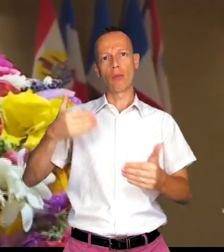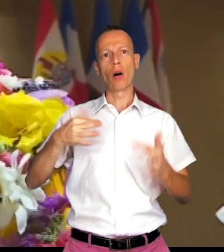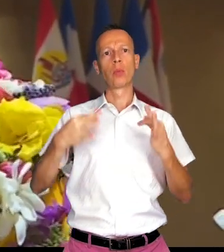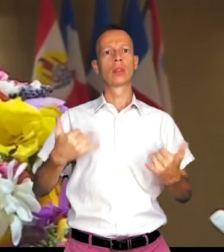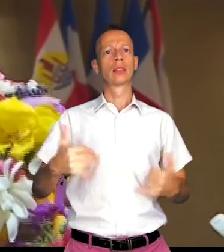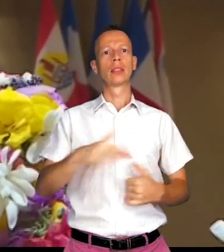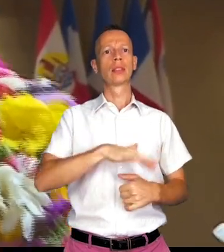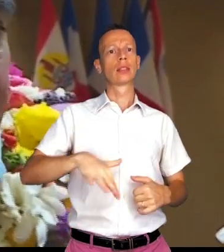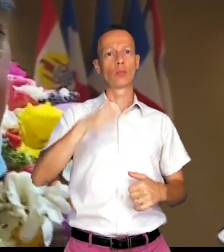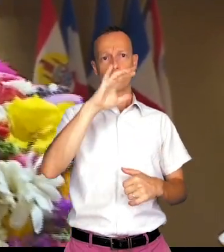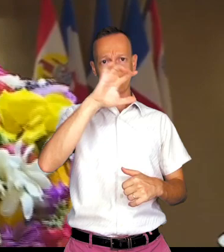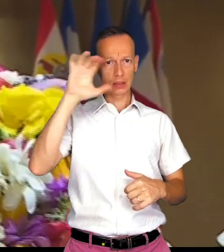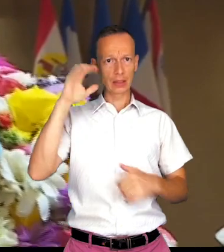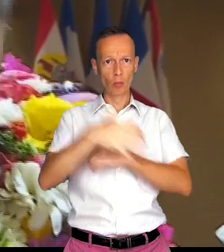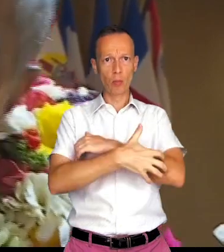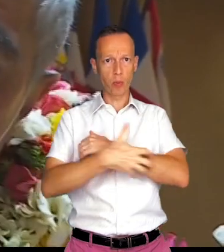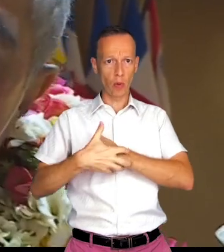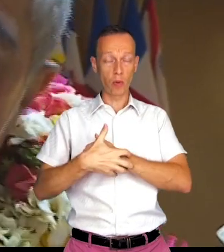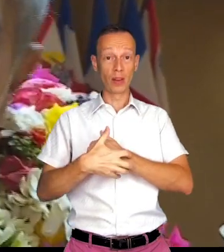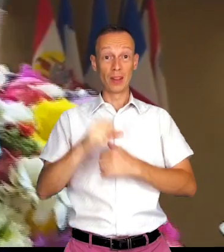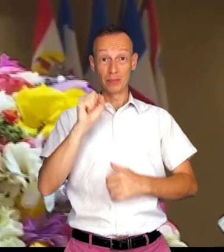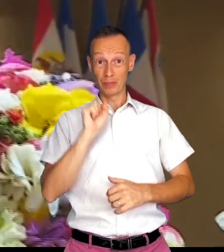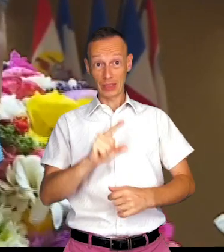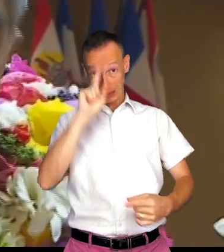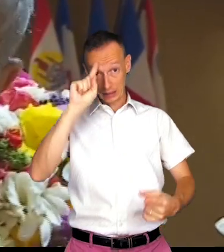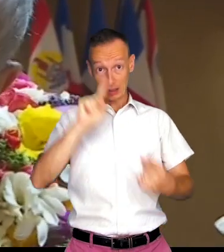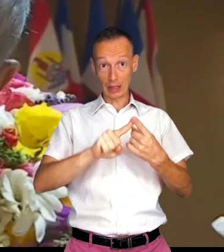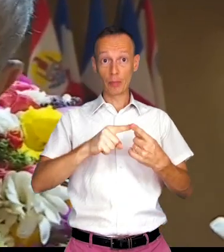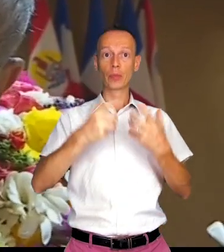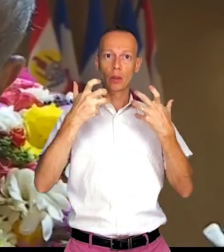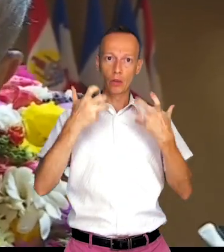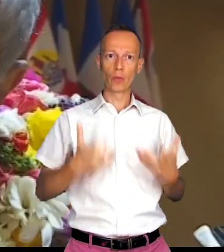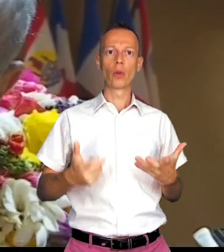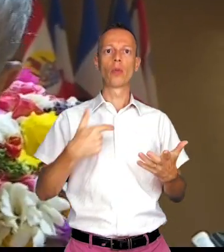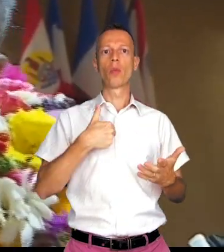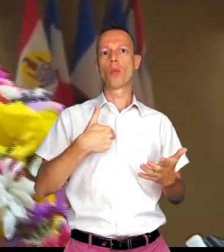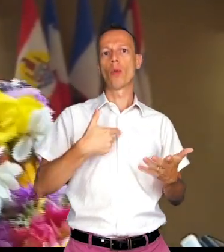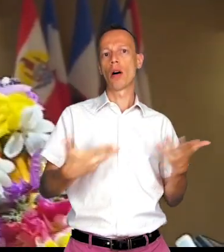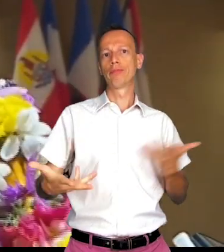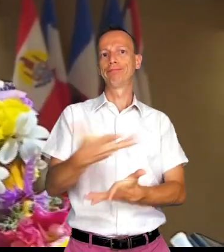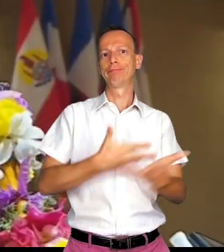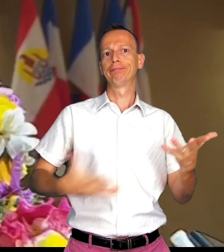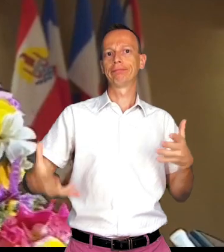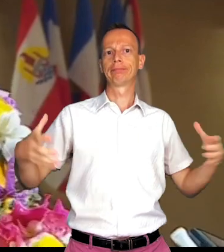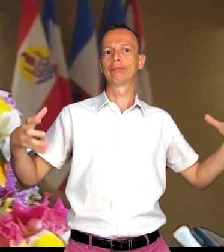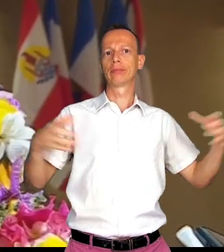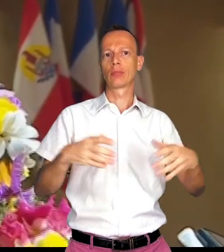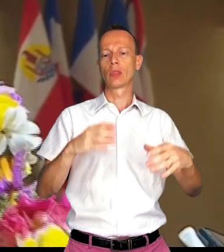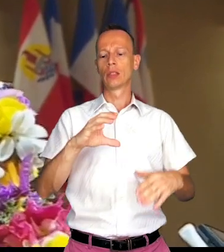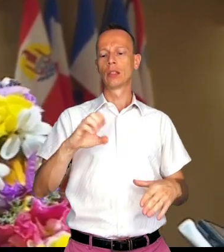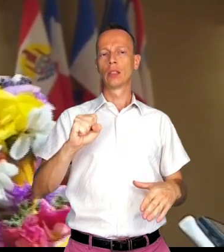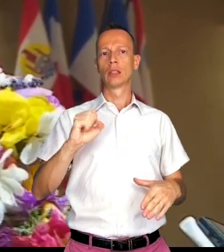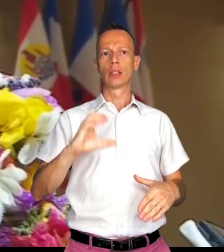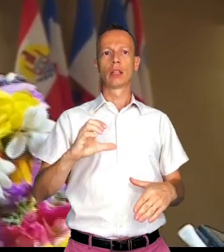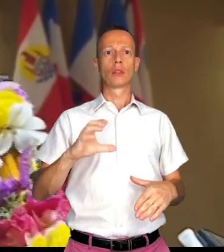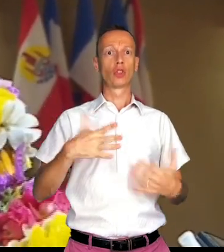sur la pauvreté qui existe ici en Polynésie. Je souhaite qu'on va discuter de cette auto-saisine que